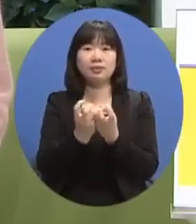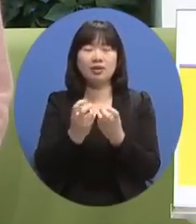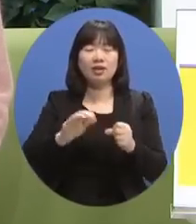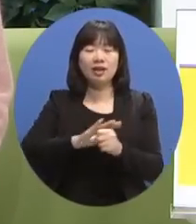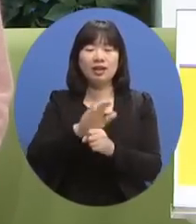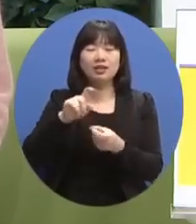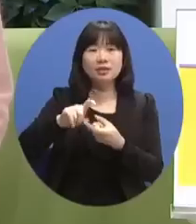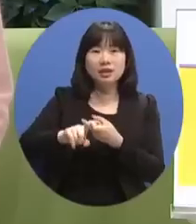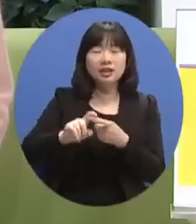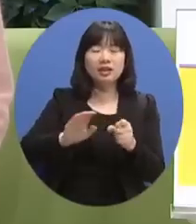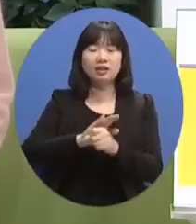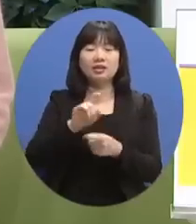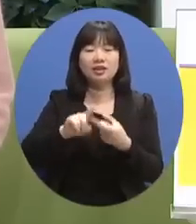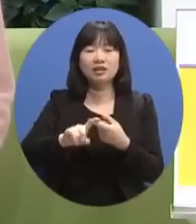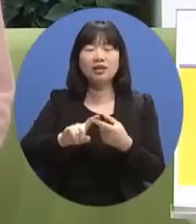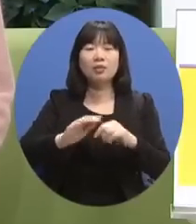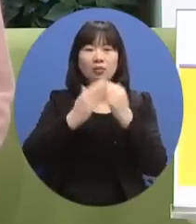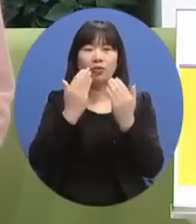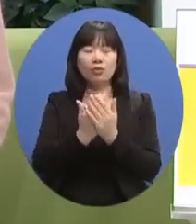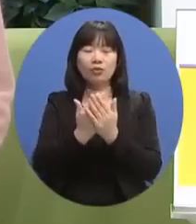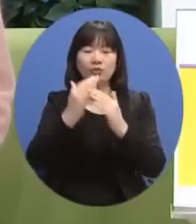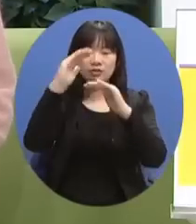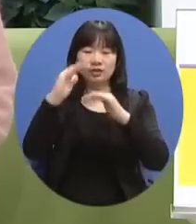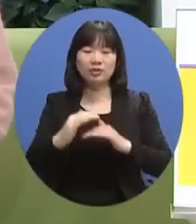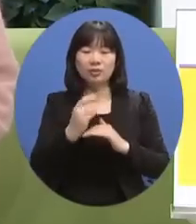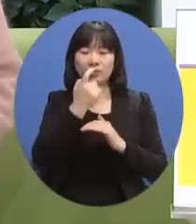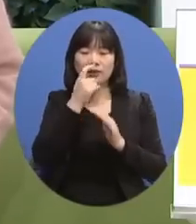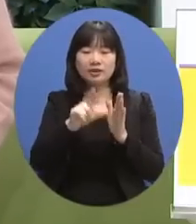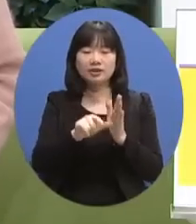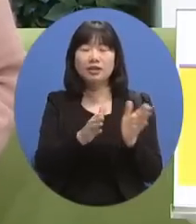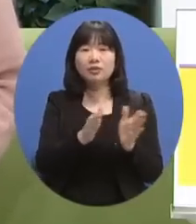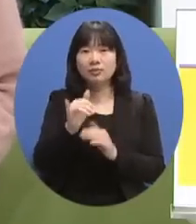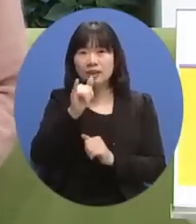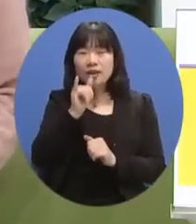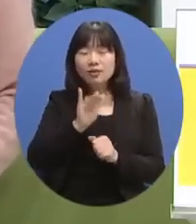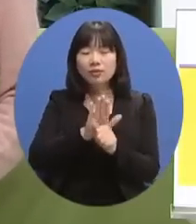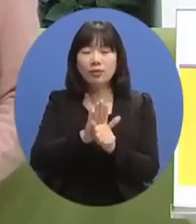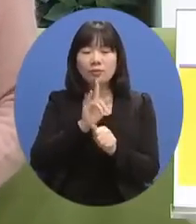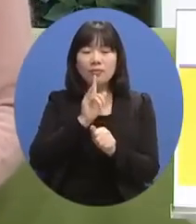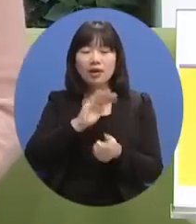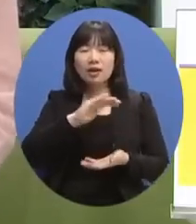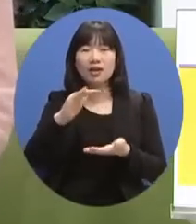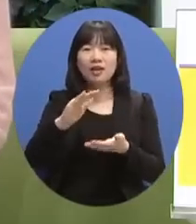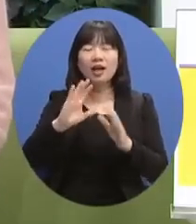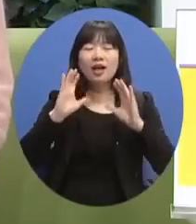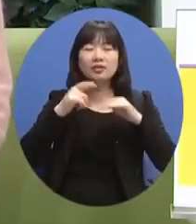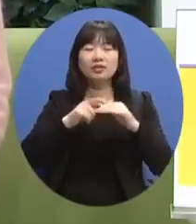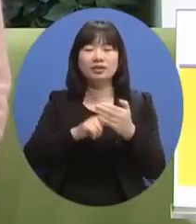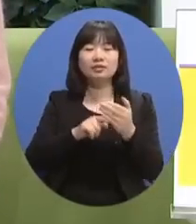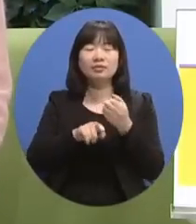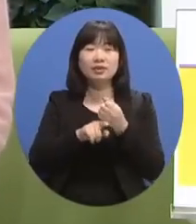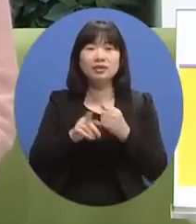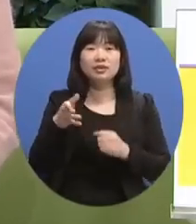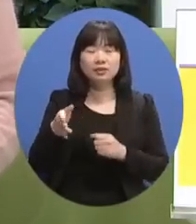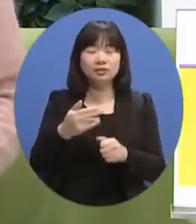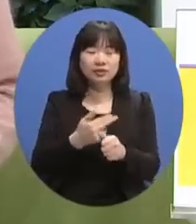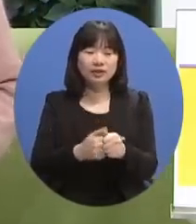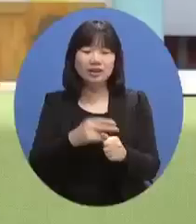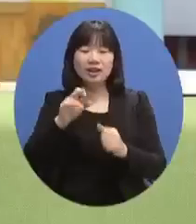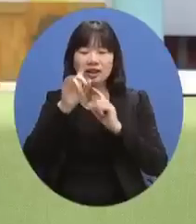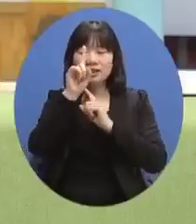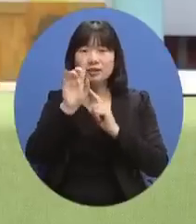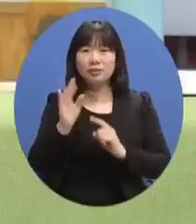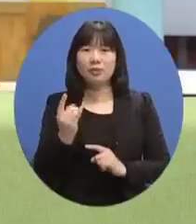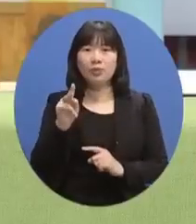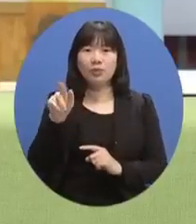애착, 애착에 대한 모든 것을 배우는 시간을 마련을 했는데요. 네. 도움 말씀 주실 아동심리 전문가 이보연 선생님 나오셨습니다.